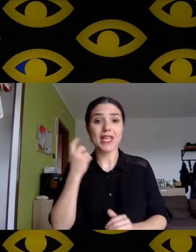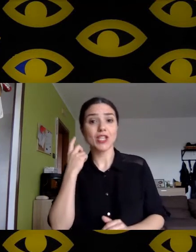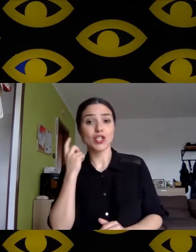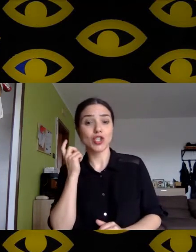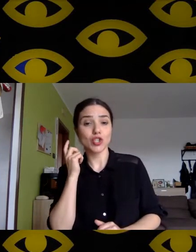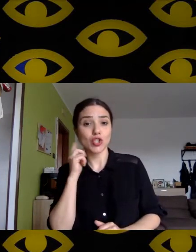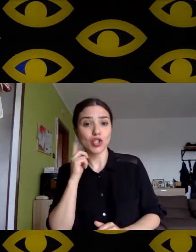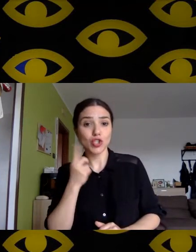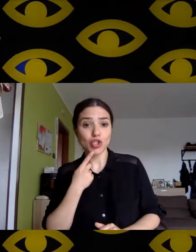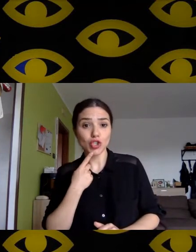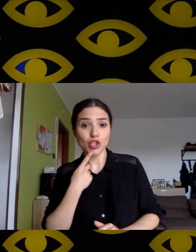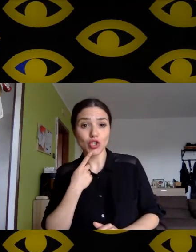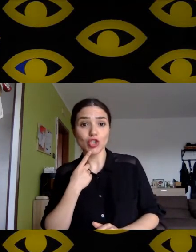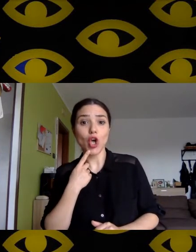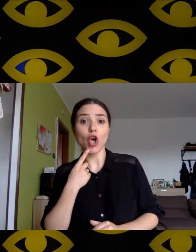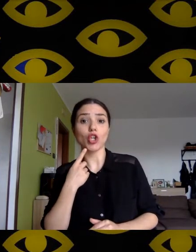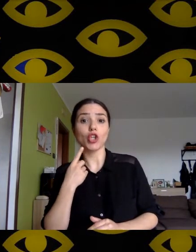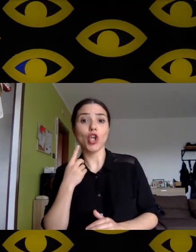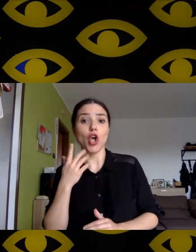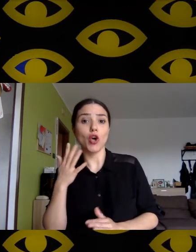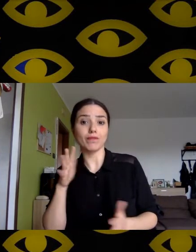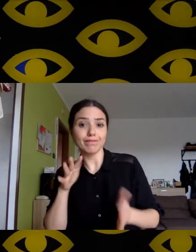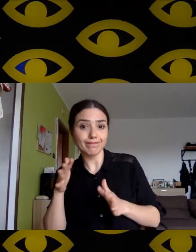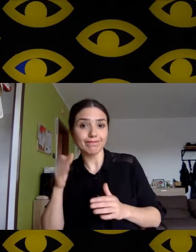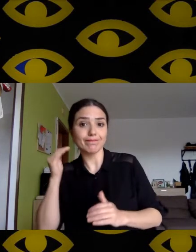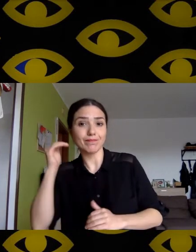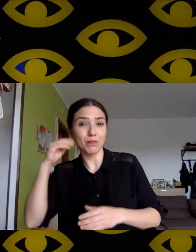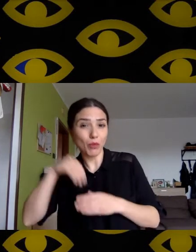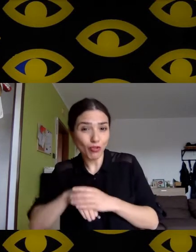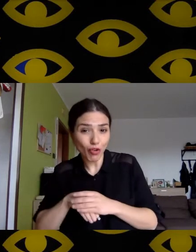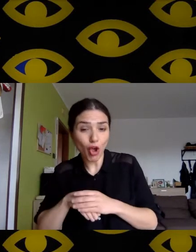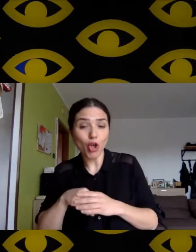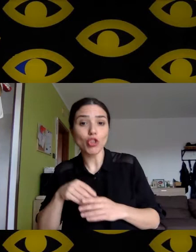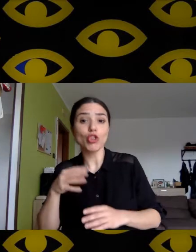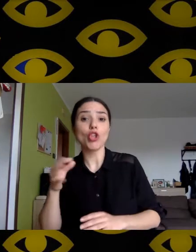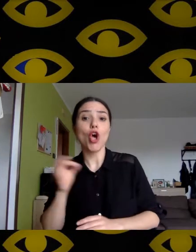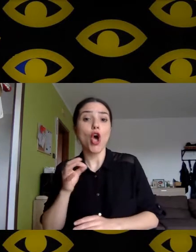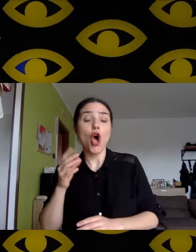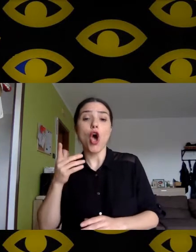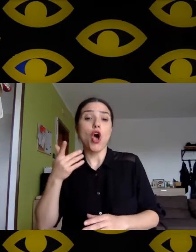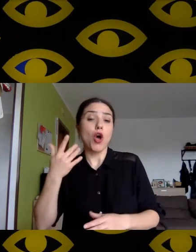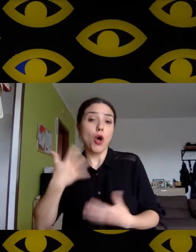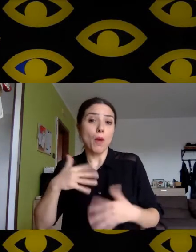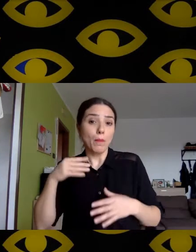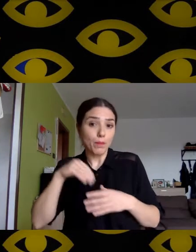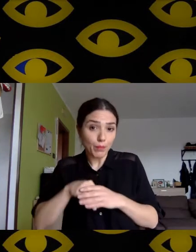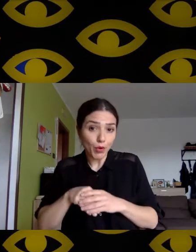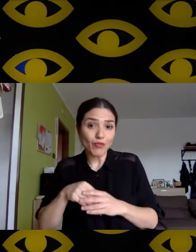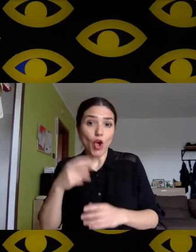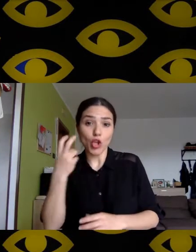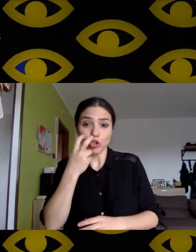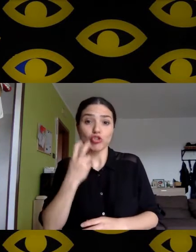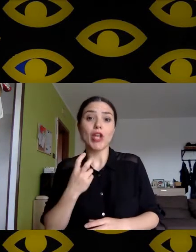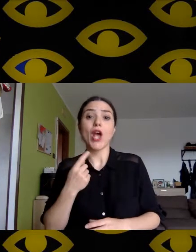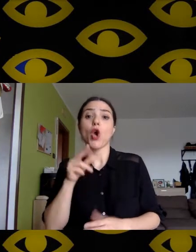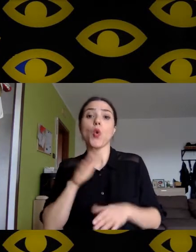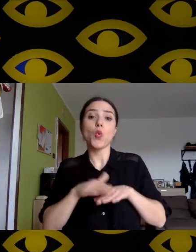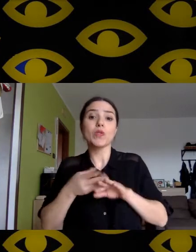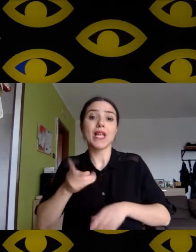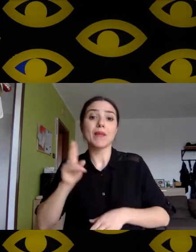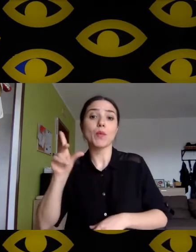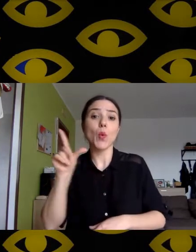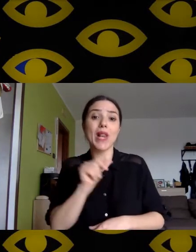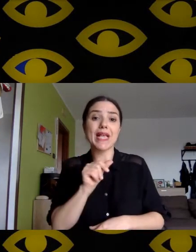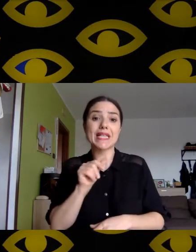chiama lingua dei segni tattile, la LIS tattile, ovvero le persone si devono toccare le